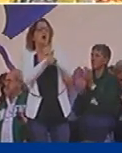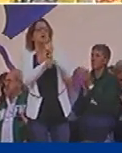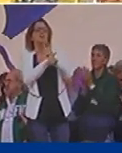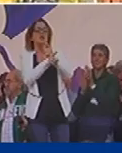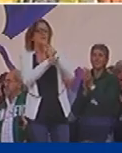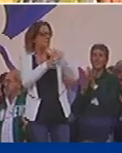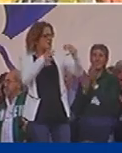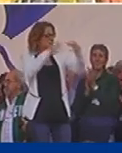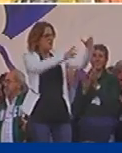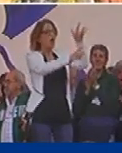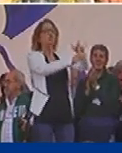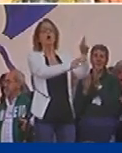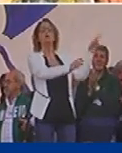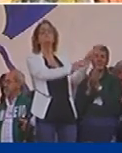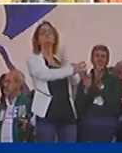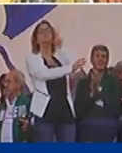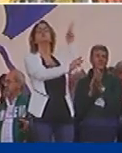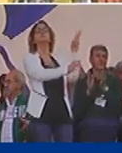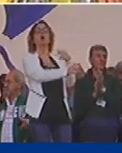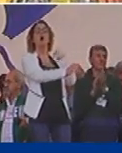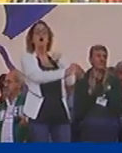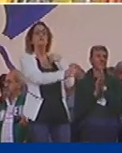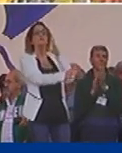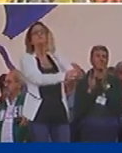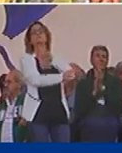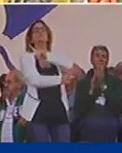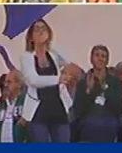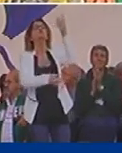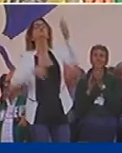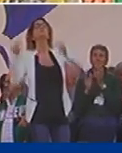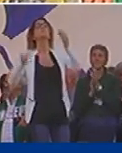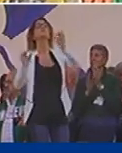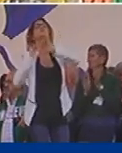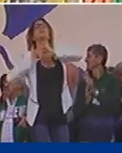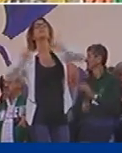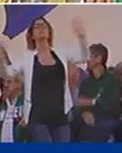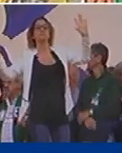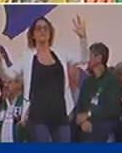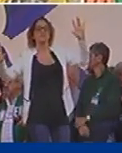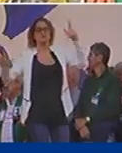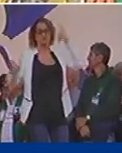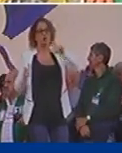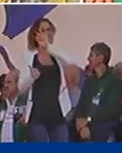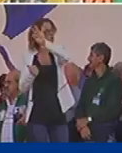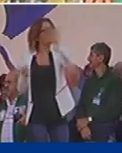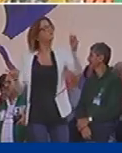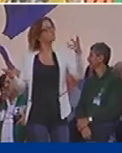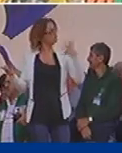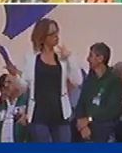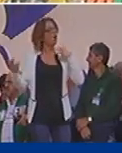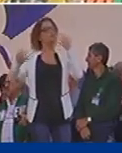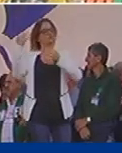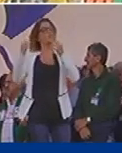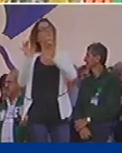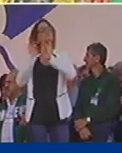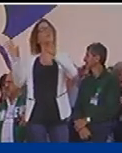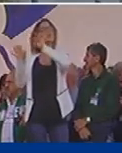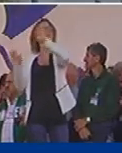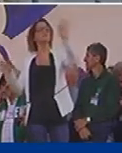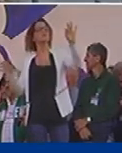intoccabili. E io faccio appello ai giudici liberi, perché ci sono giudici liberi.